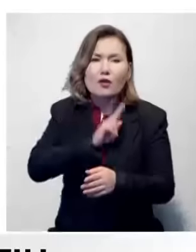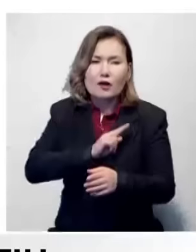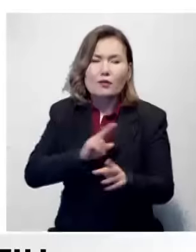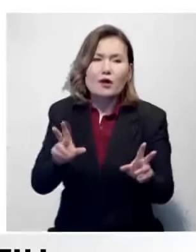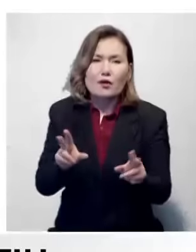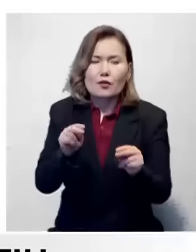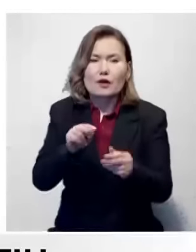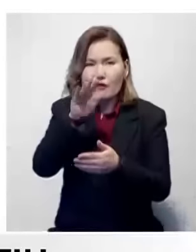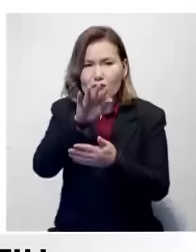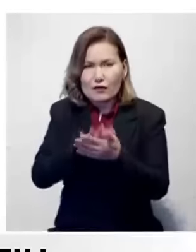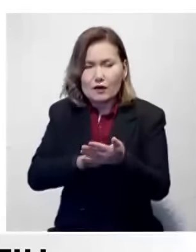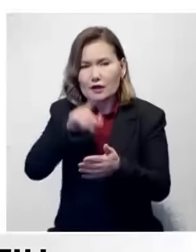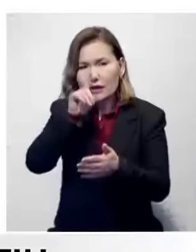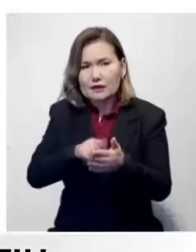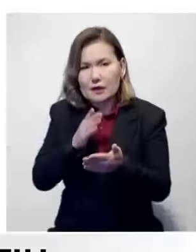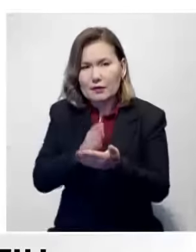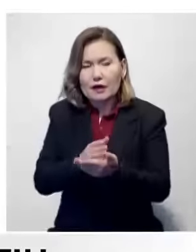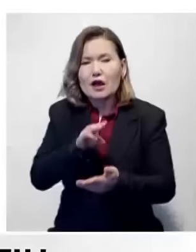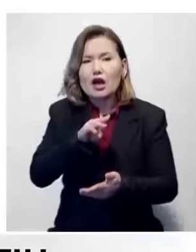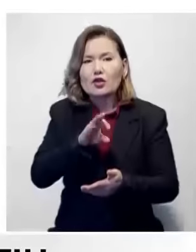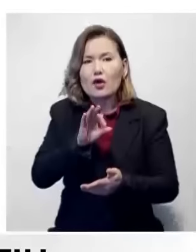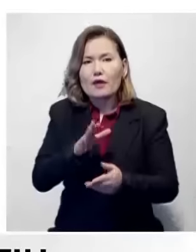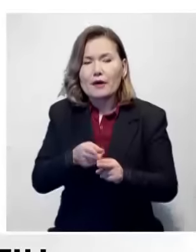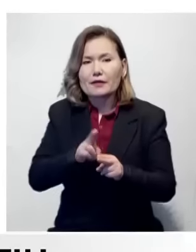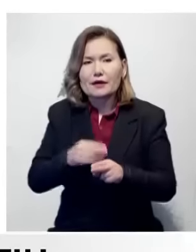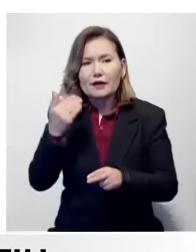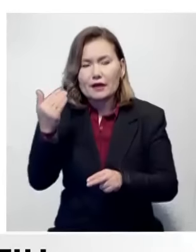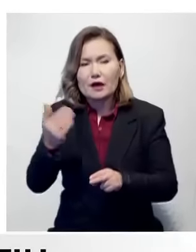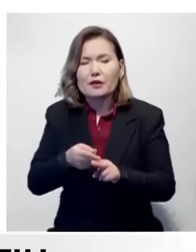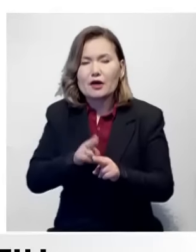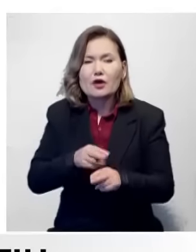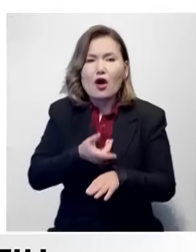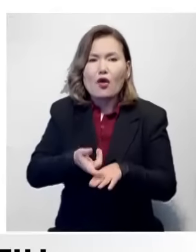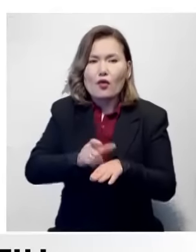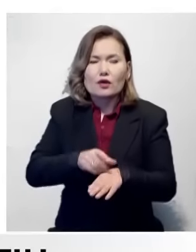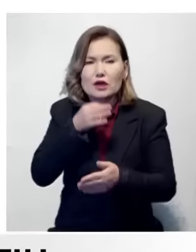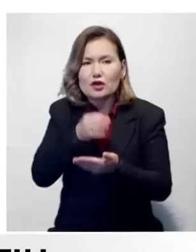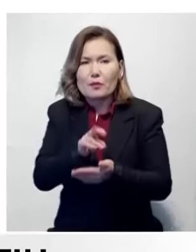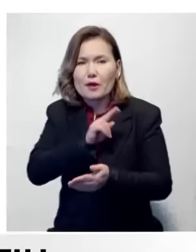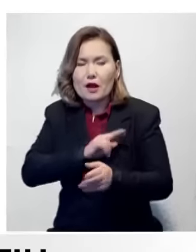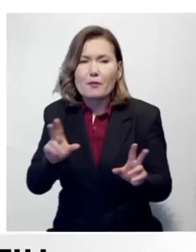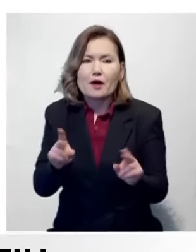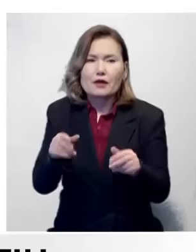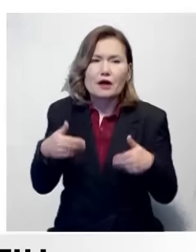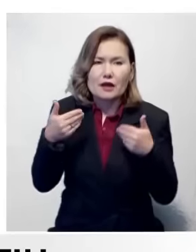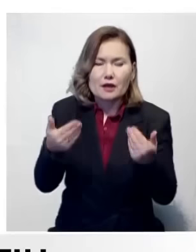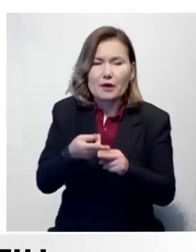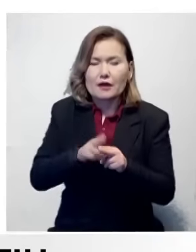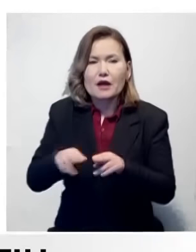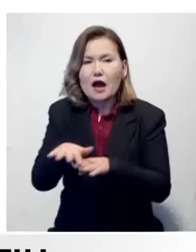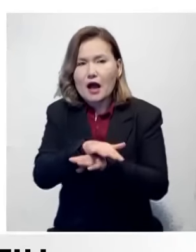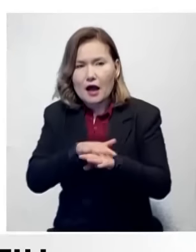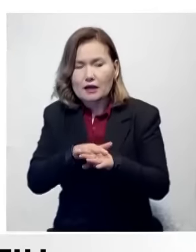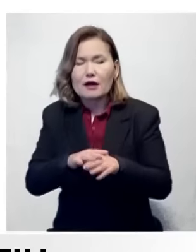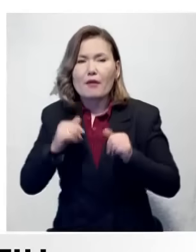толы болатынына сенім білдірді. Сондай-ақ Қасым Жомарт Тоқаев Зузана Чапутованың аса жауапты қызметіне толайым табыс, ал Слава